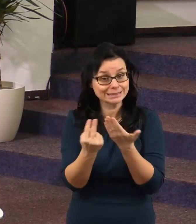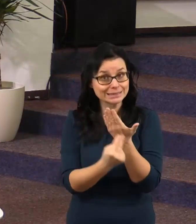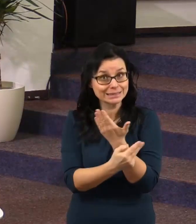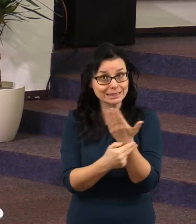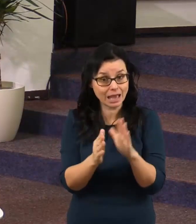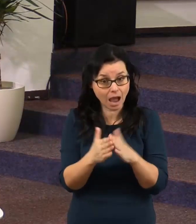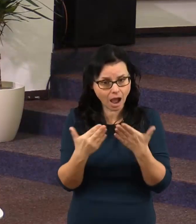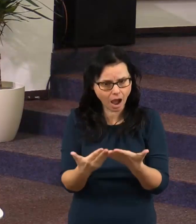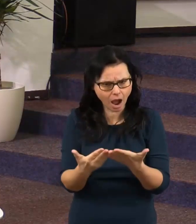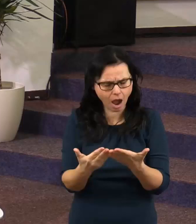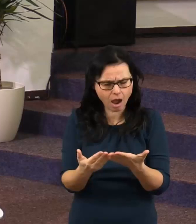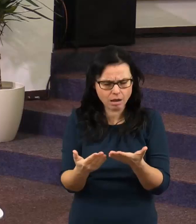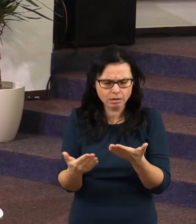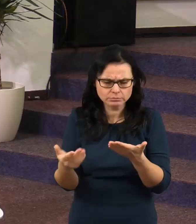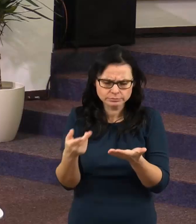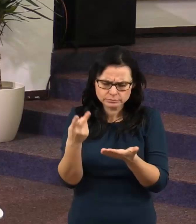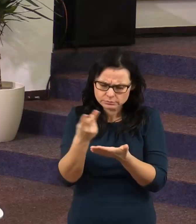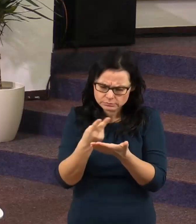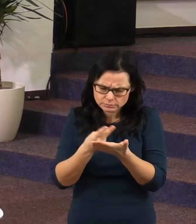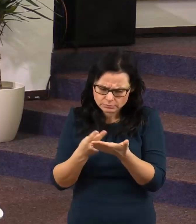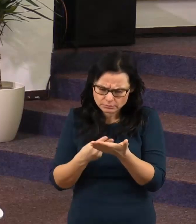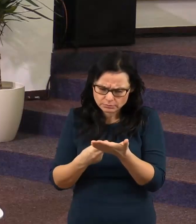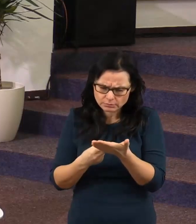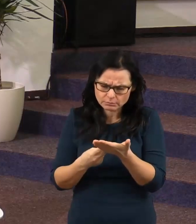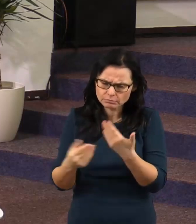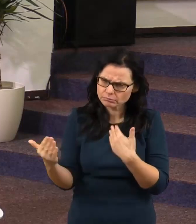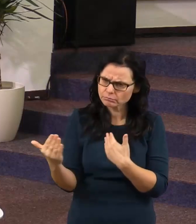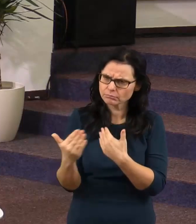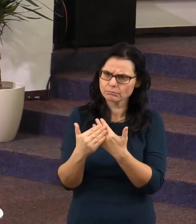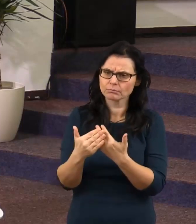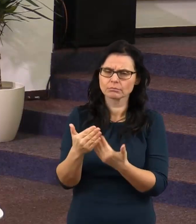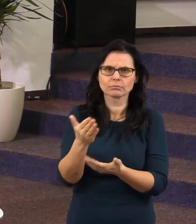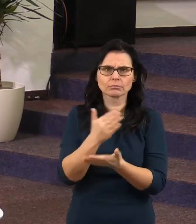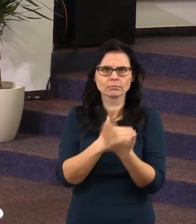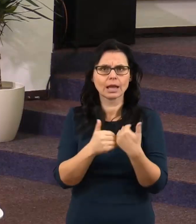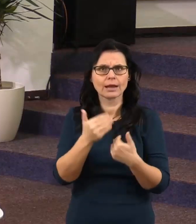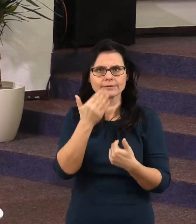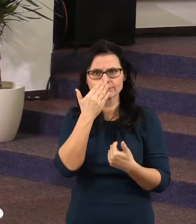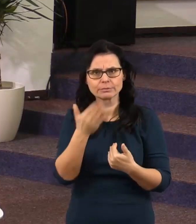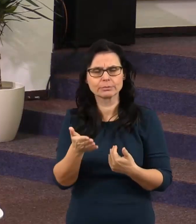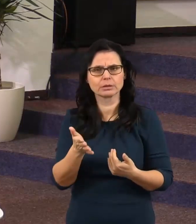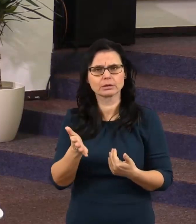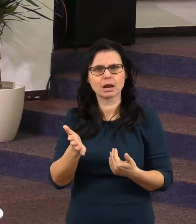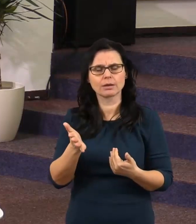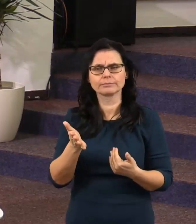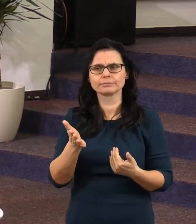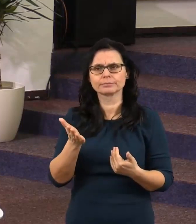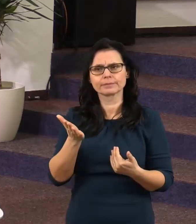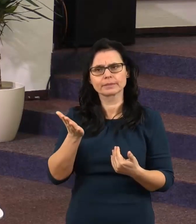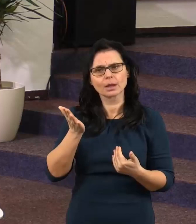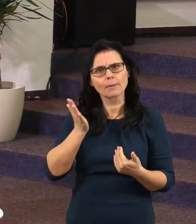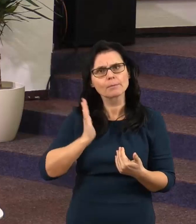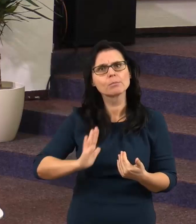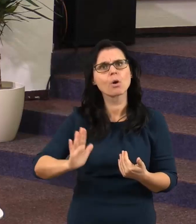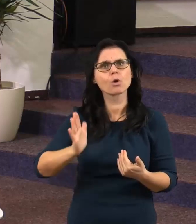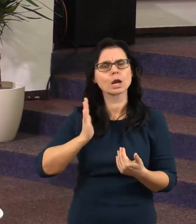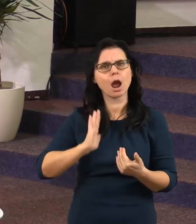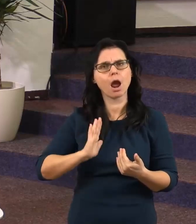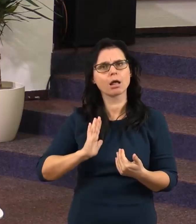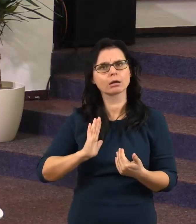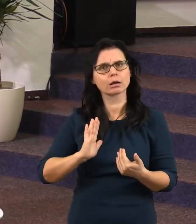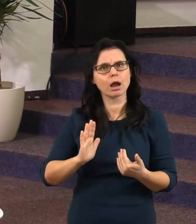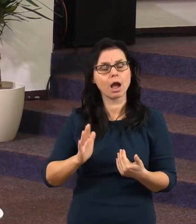nám přiblížuje, jak vypadá ta morálka, se kterou můžeme počítat v tom